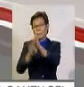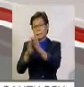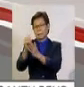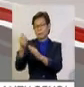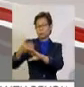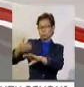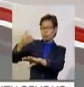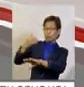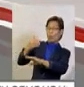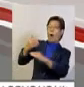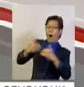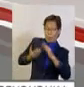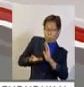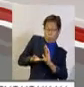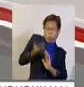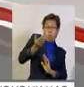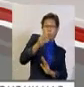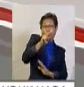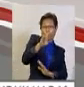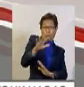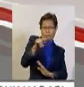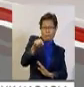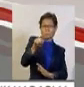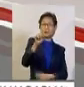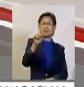RM234 bilion sebelum ini menyaksikan peningkatan